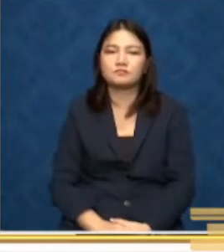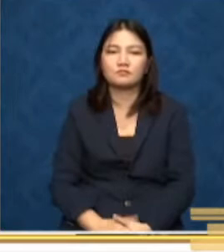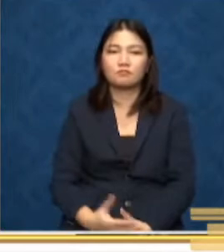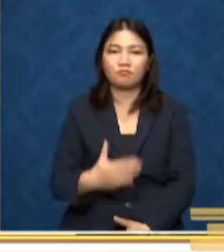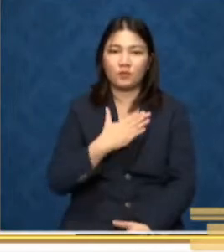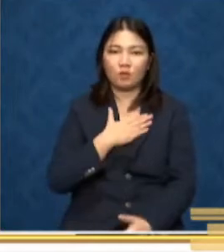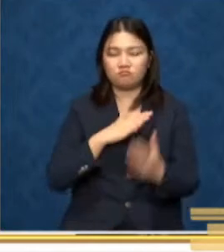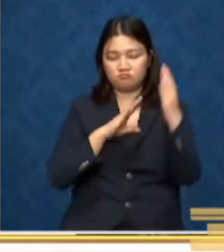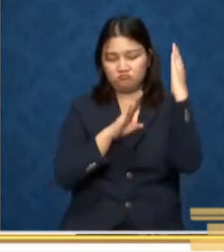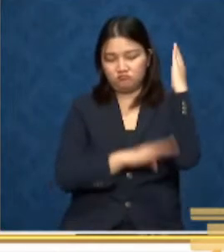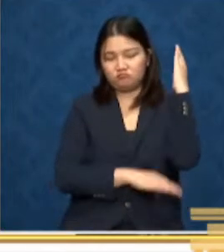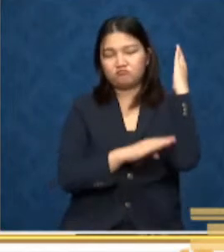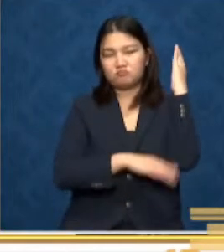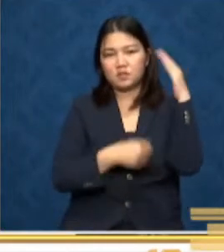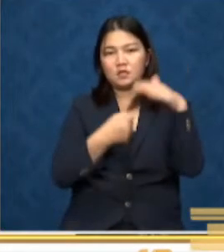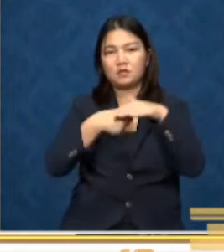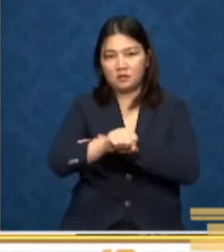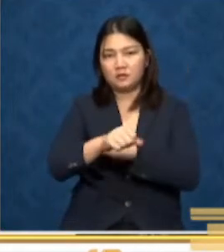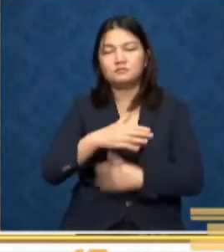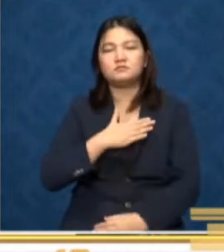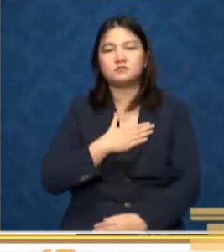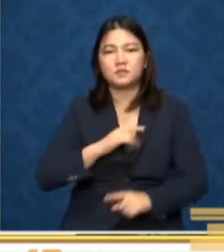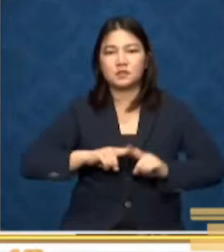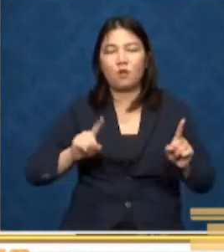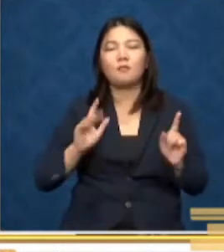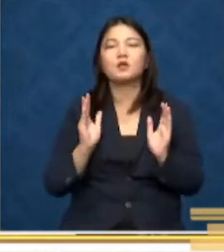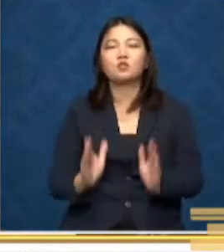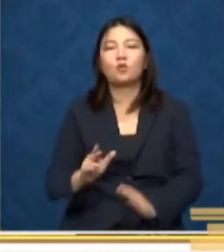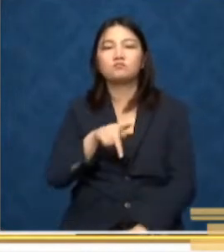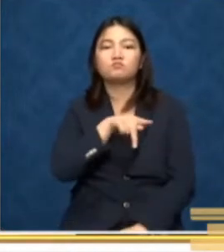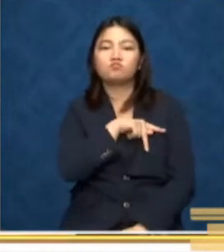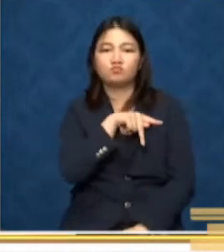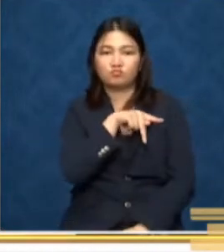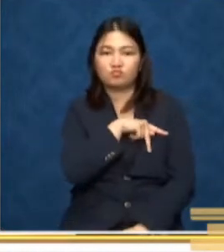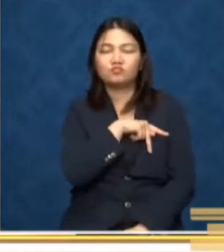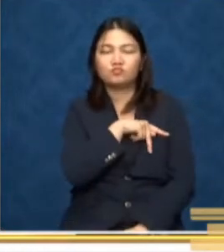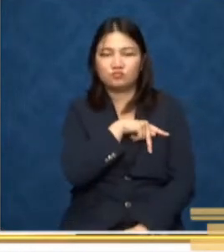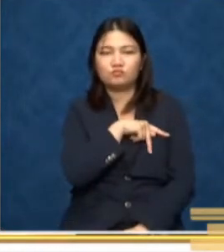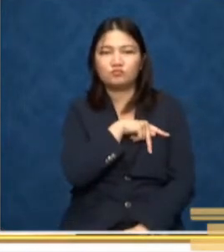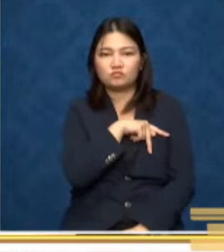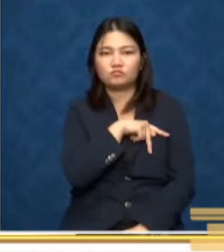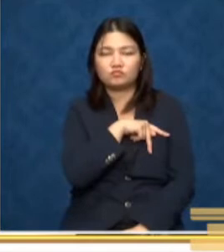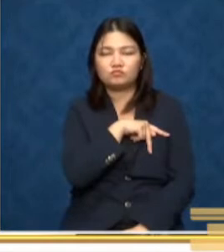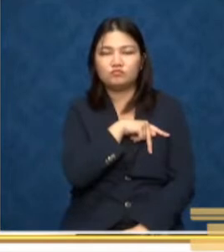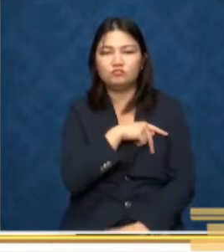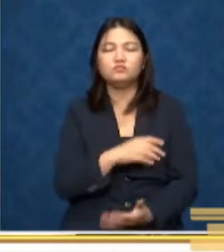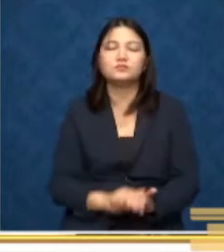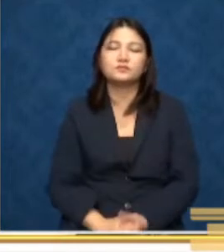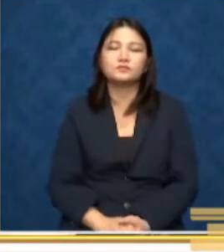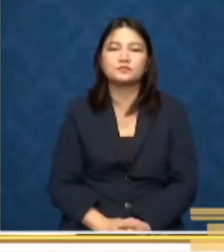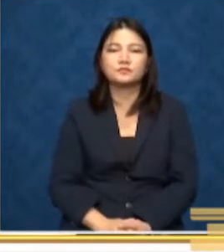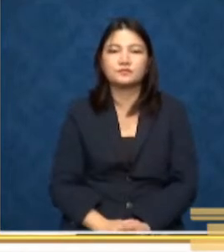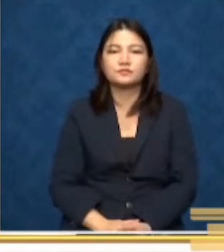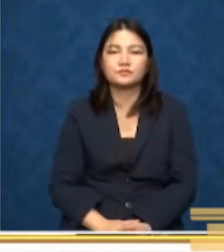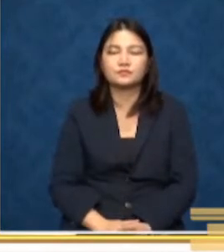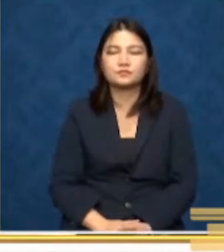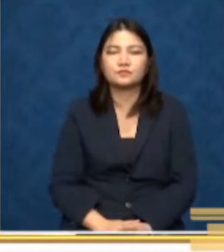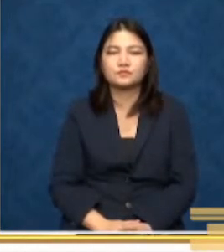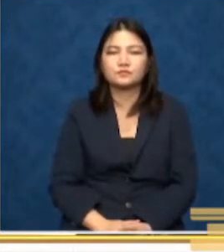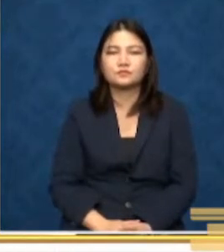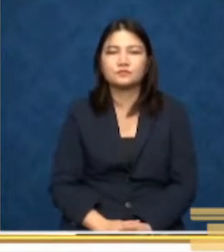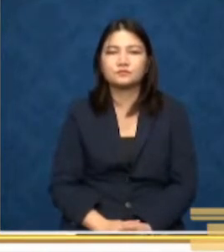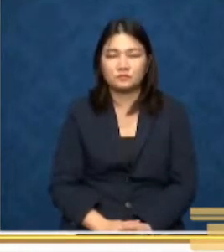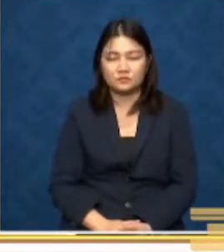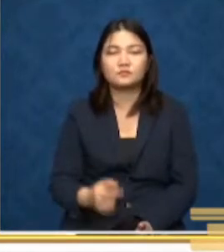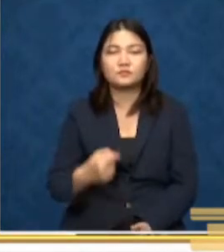ป็นคนใต้ก็จริงแต่เป็นคนพุทธเป็นคนภาคใต้ตอนบนและตอนกลางการไปชุมนุ